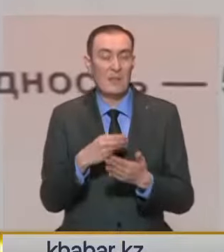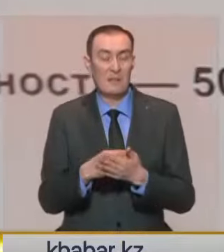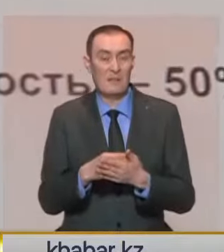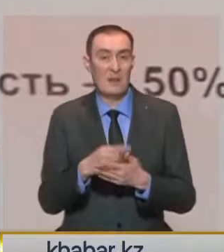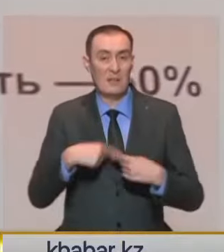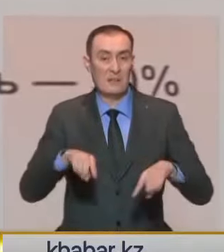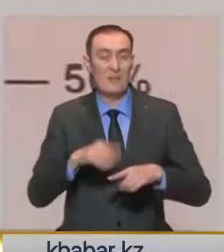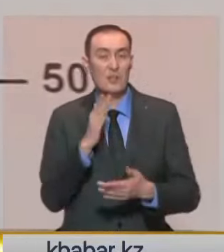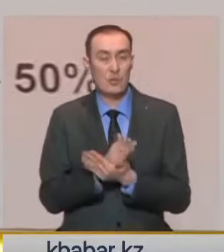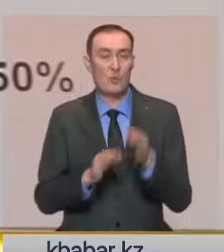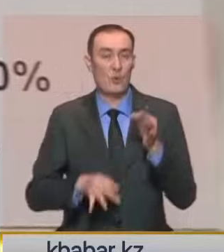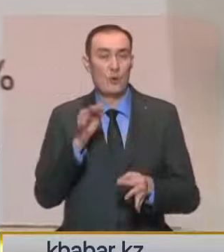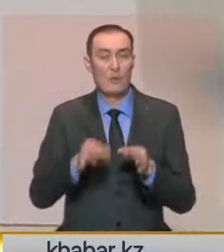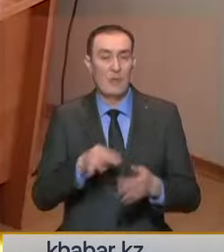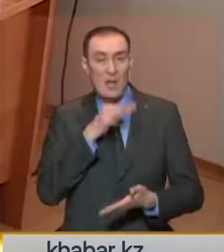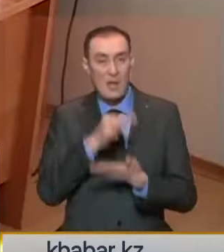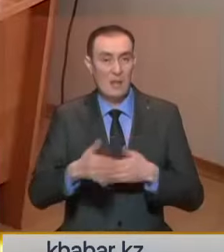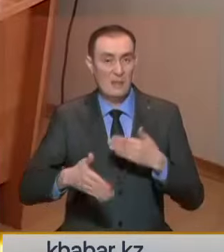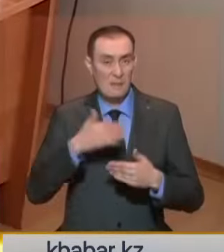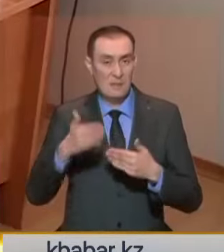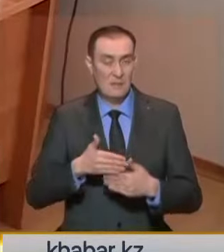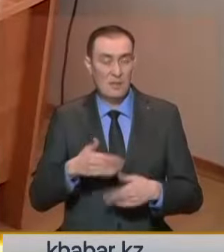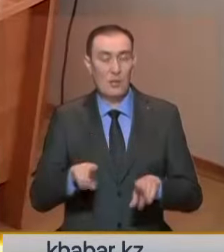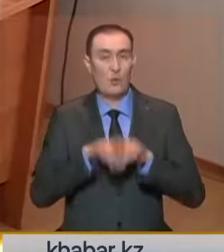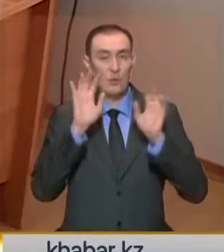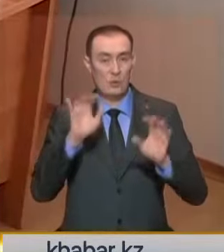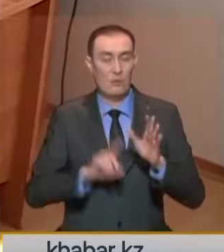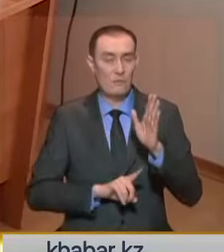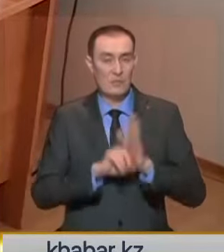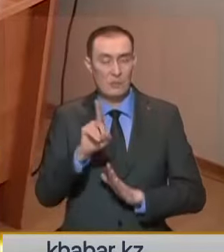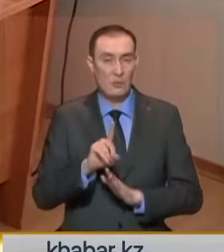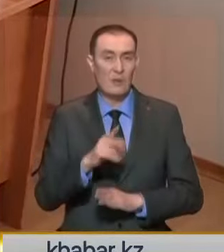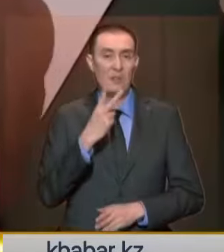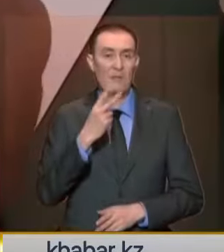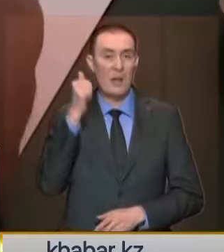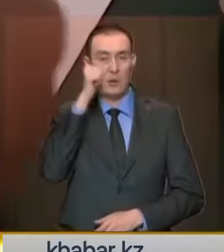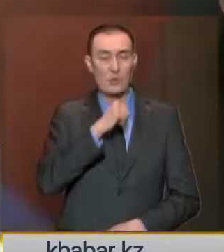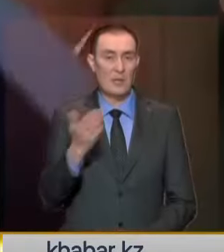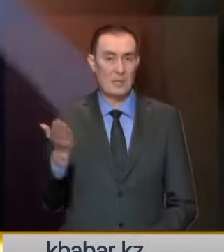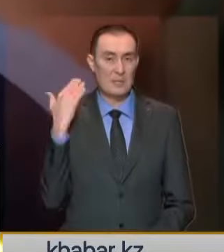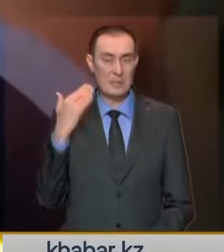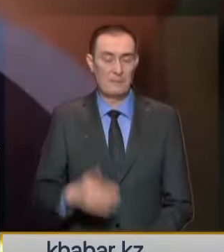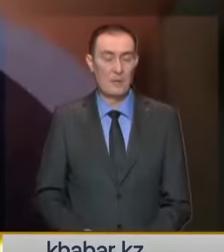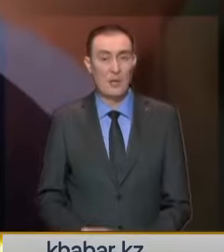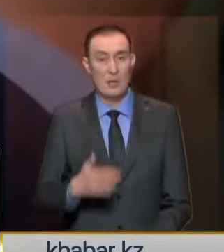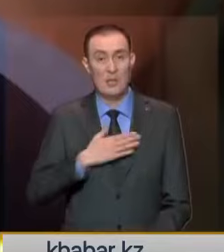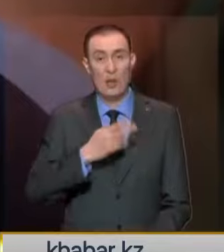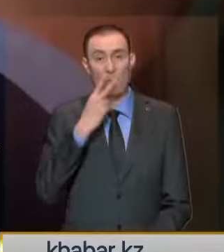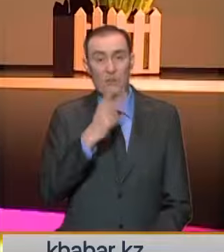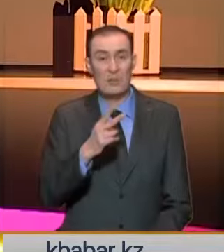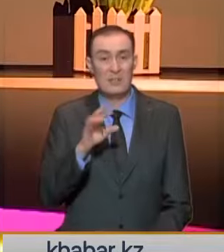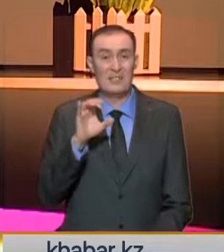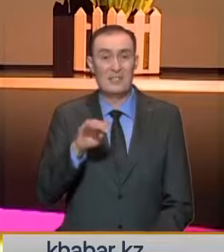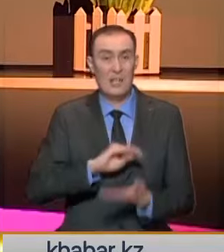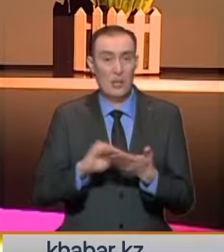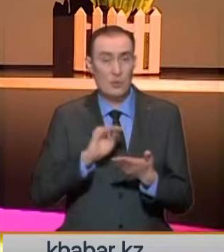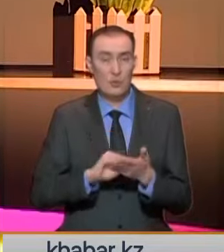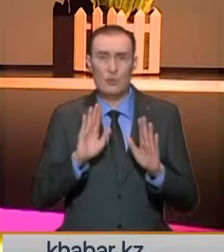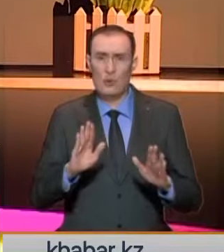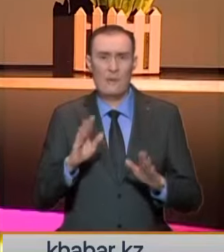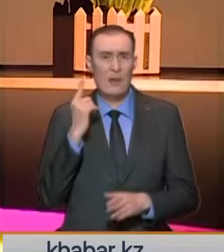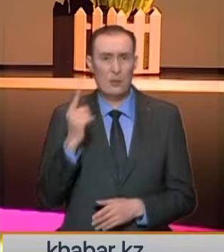ответственность. Соответствующий закон вступил в силу 2 года назад. Увидел статью не только в одном из СМИ, это было